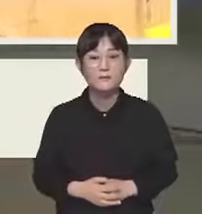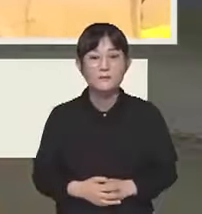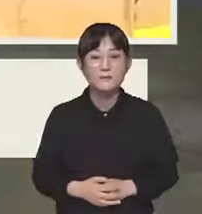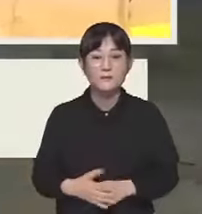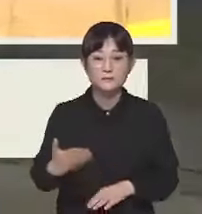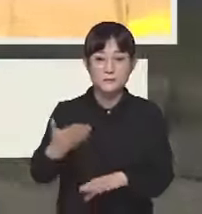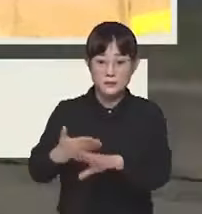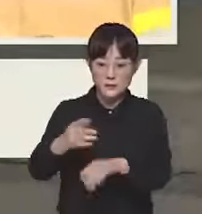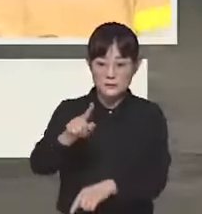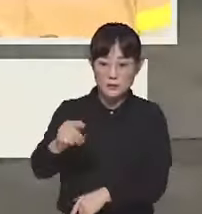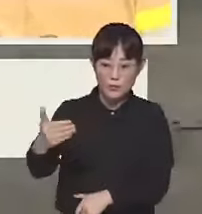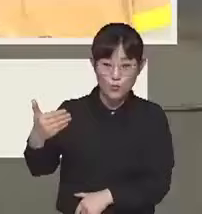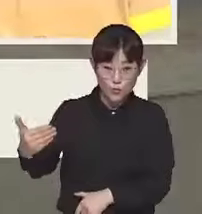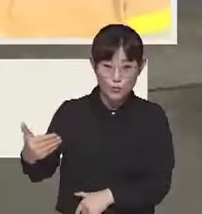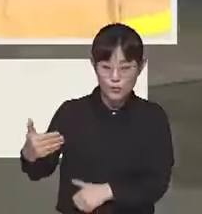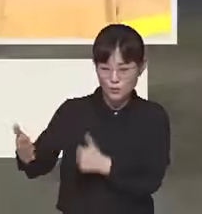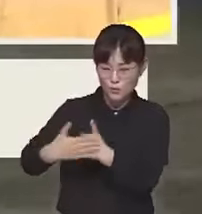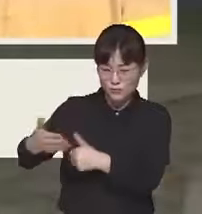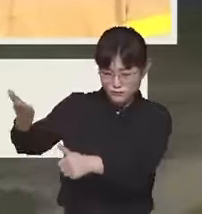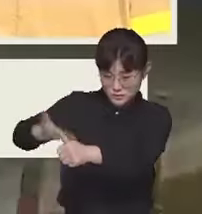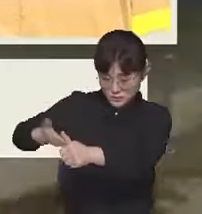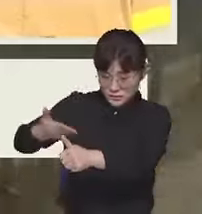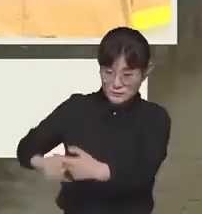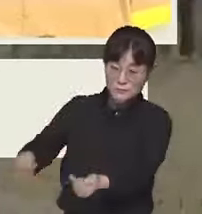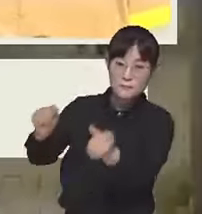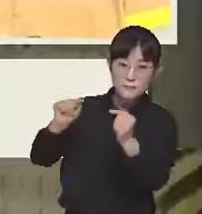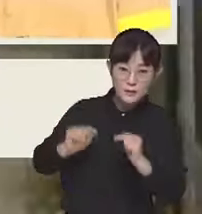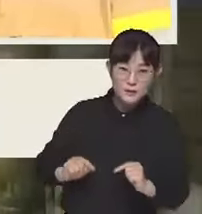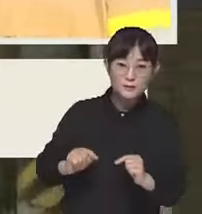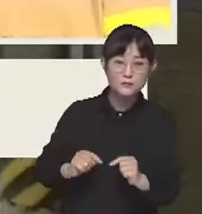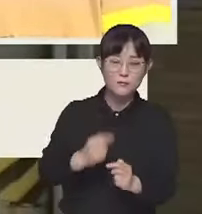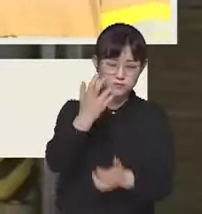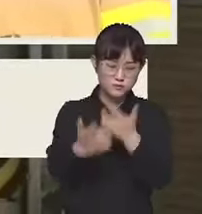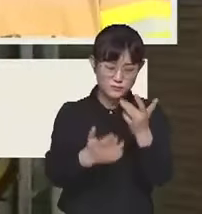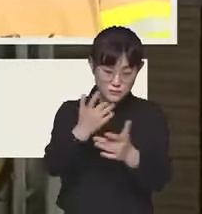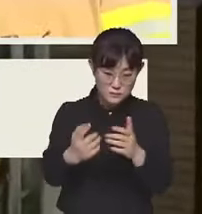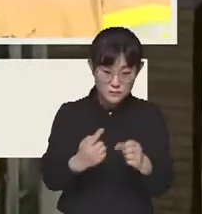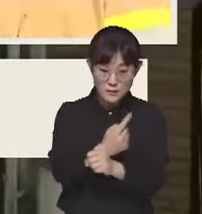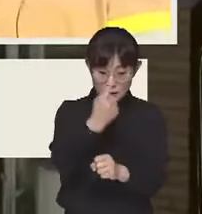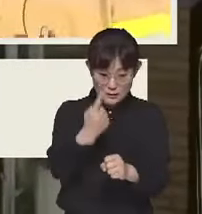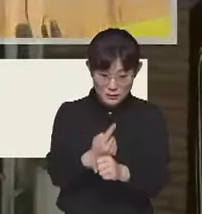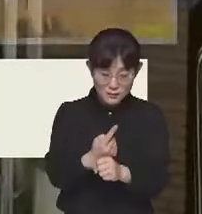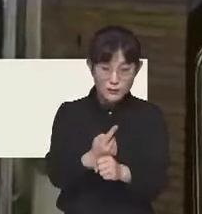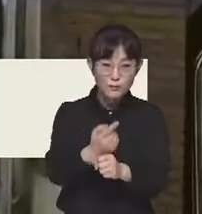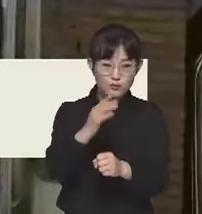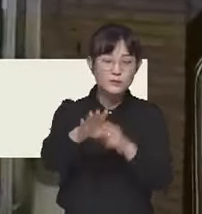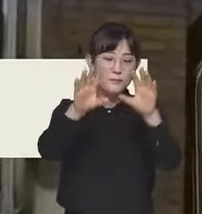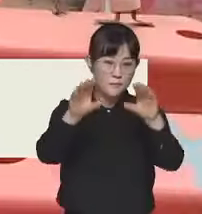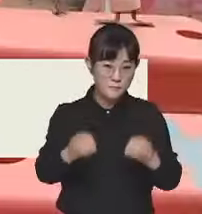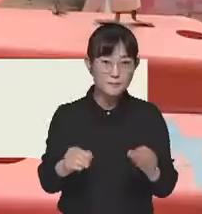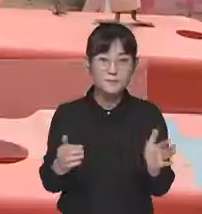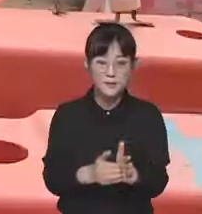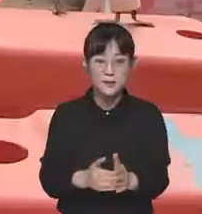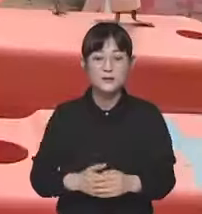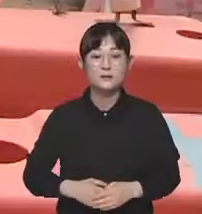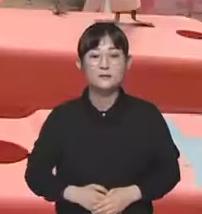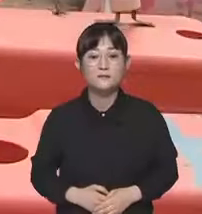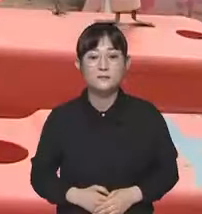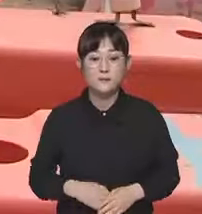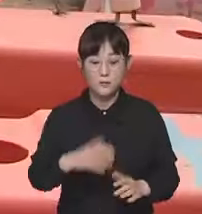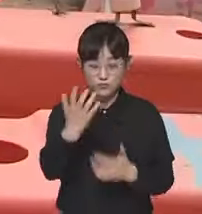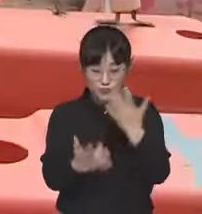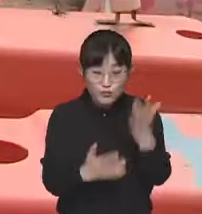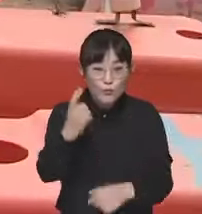발령하고 타서 지원을 요청하여 인명 검색과 함께 하재 진압에 임하였습니다 이번